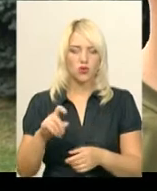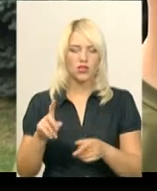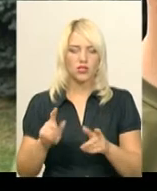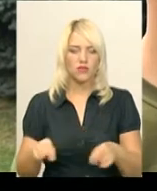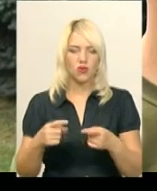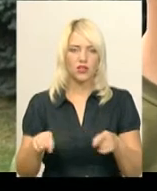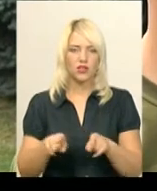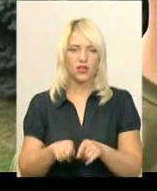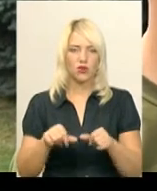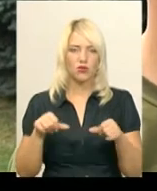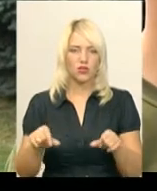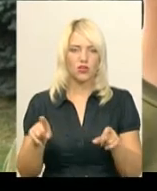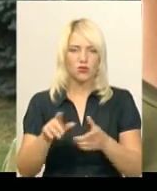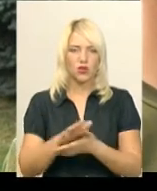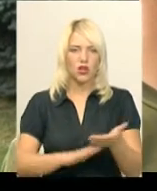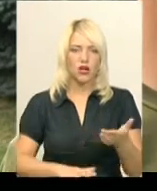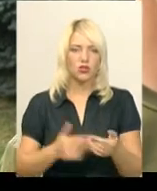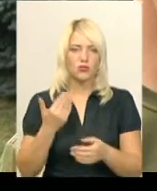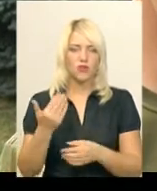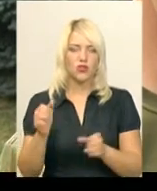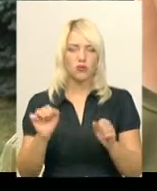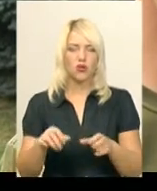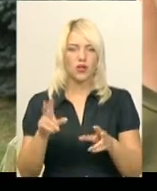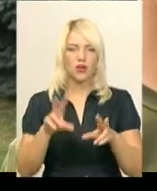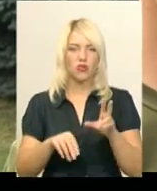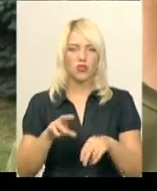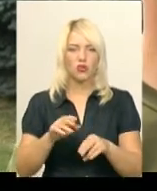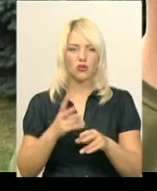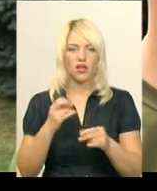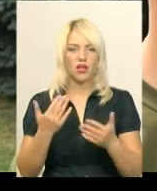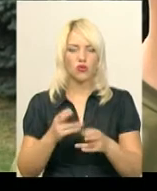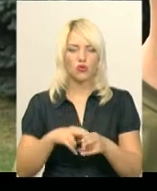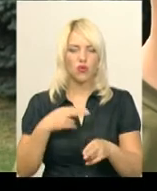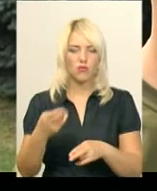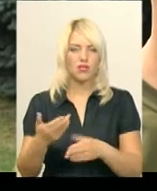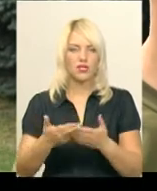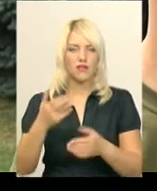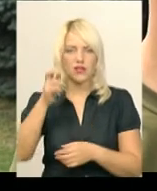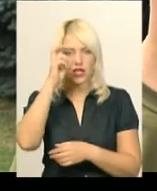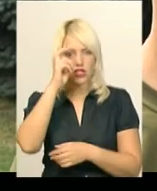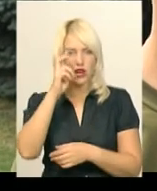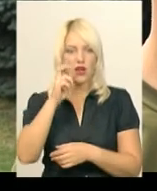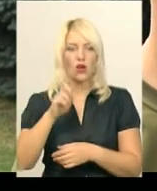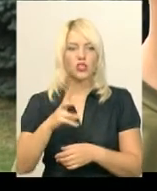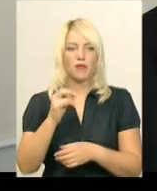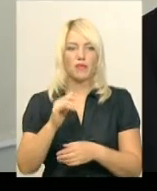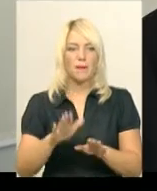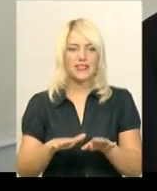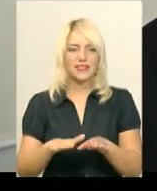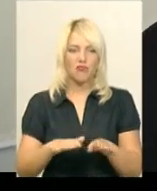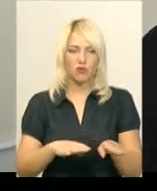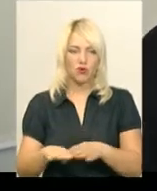комісій, щоб в подальшому вони могли розраховувати на якусь компенсацію від держави, хоча б на місцевому рівні.